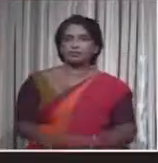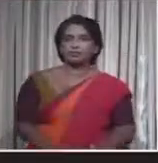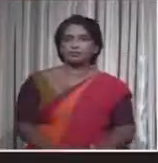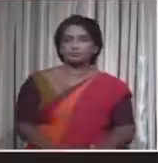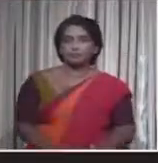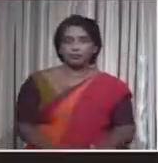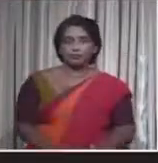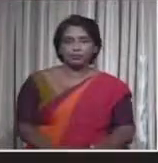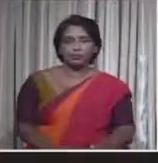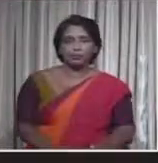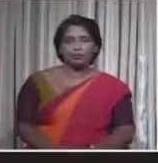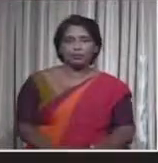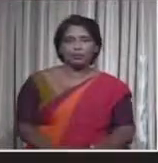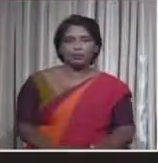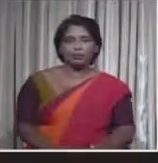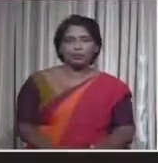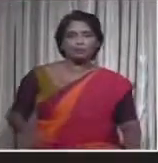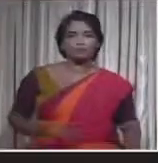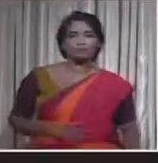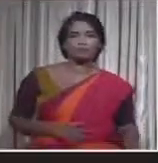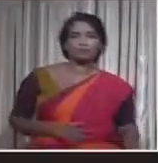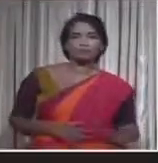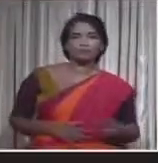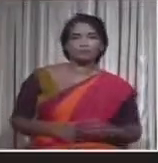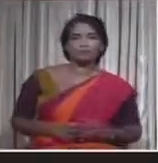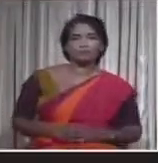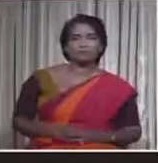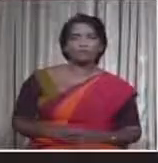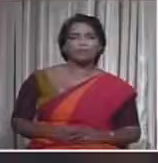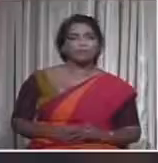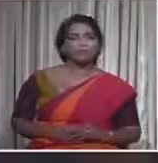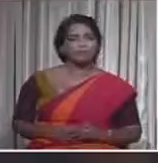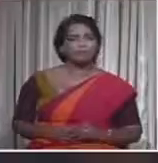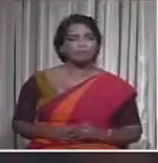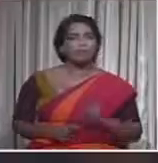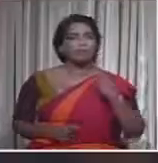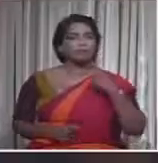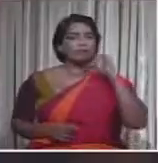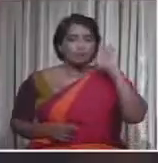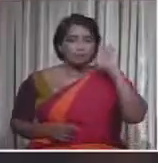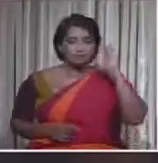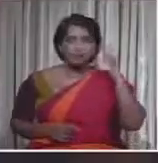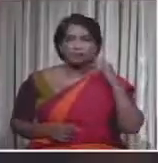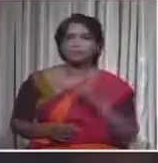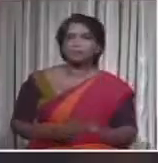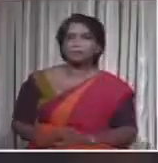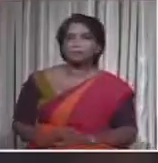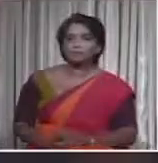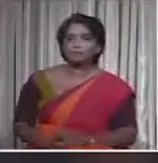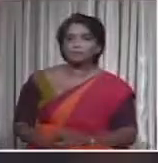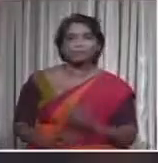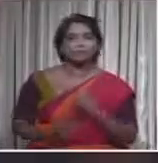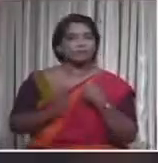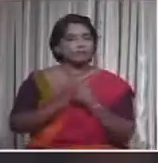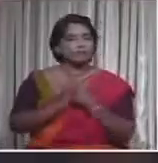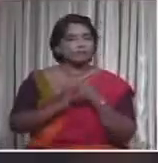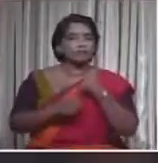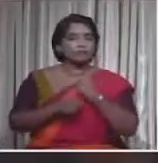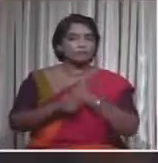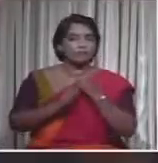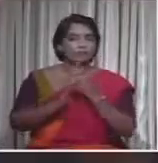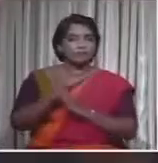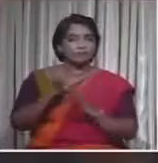Bhavisuti Karu Sabhapatumani. Sabhapatumani, which is him, pay